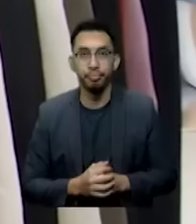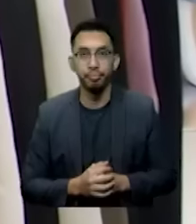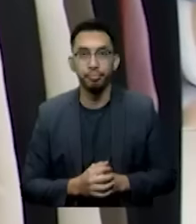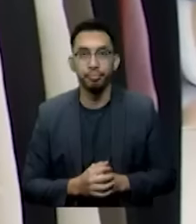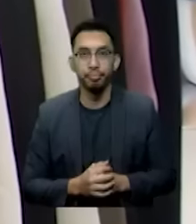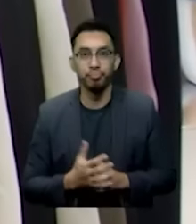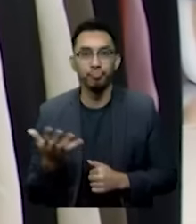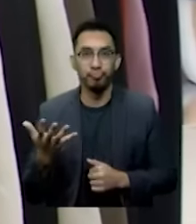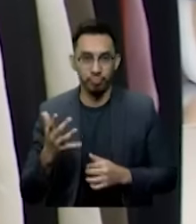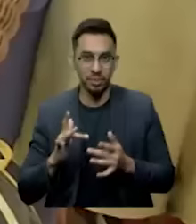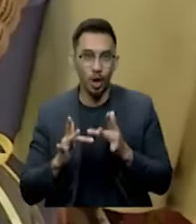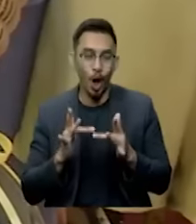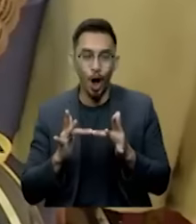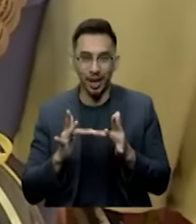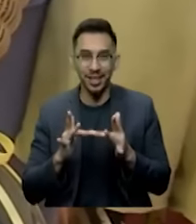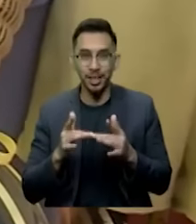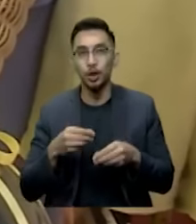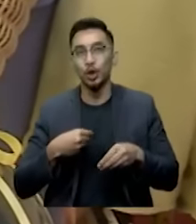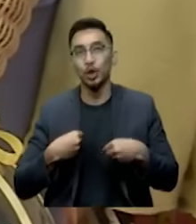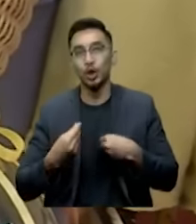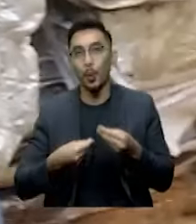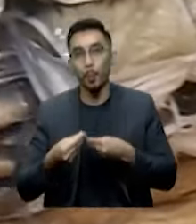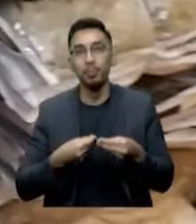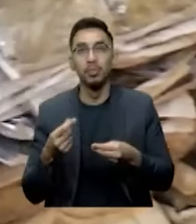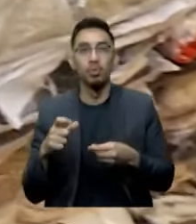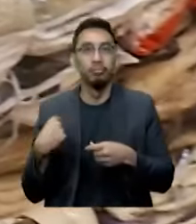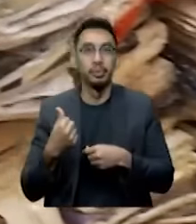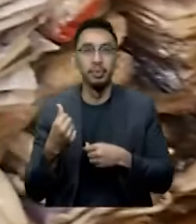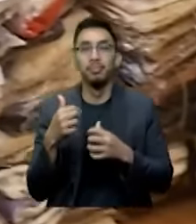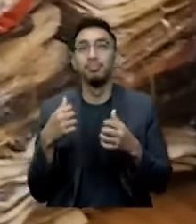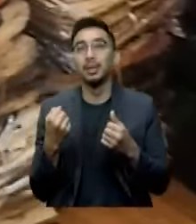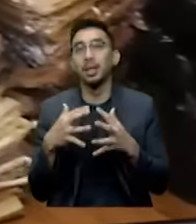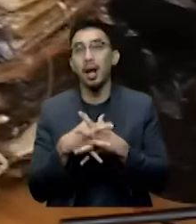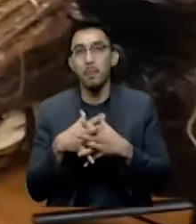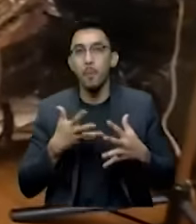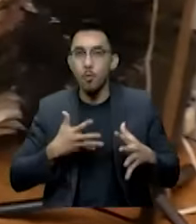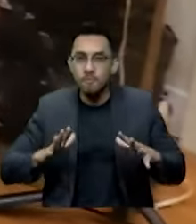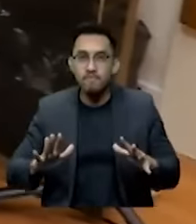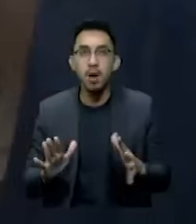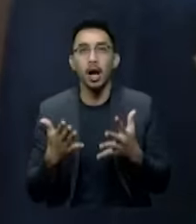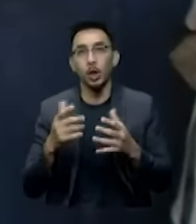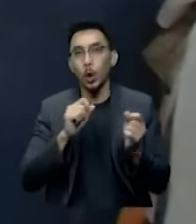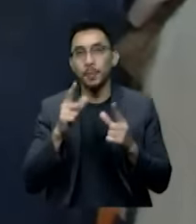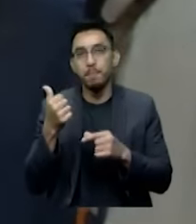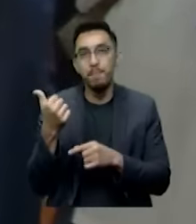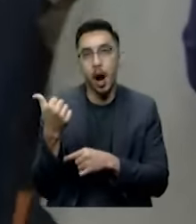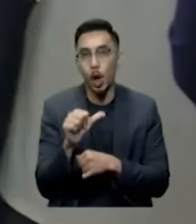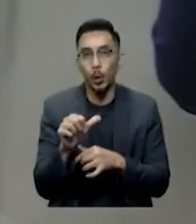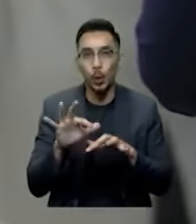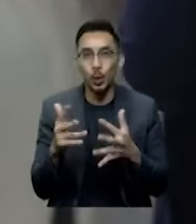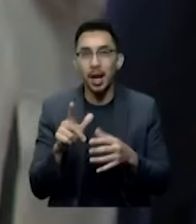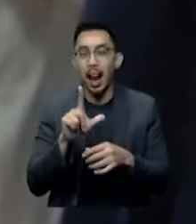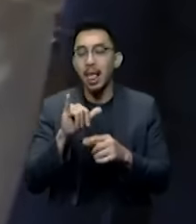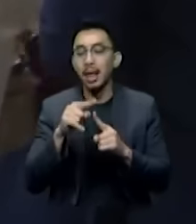Digempur online shop dan ditinggalkan pembeli, Pasar Tanah Abang mencoba bangkit dengan menghadirkan konsep baru yang lebih modern, yaitu Little